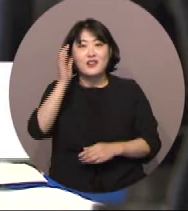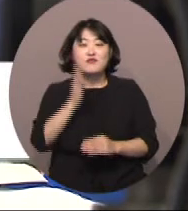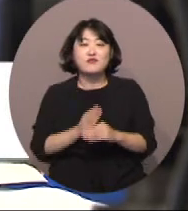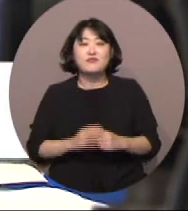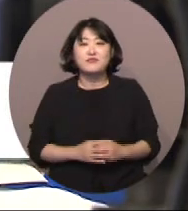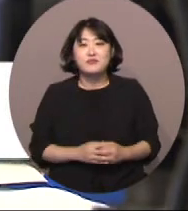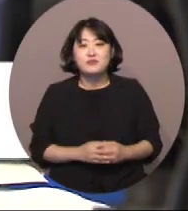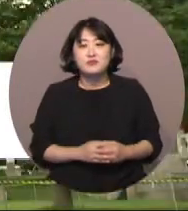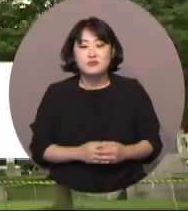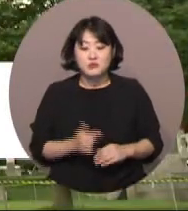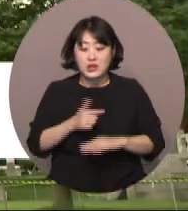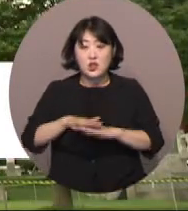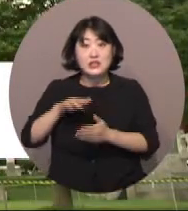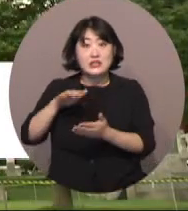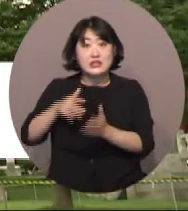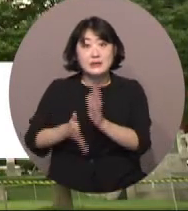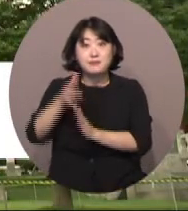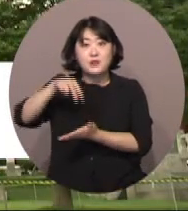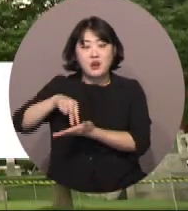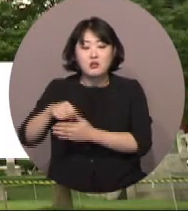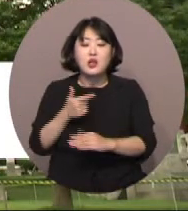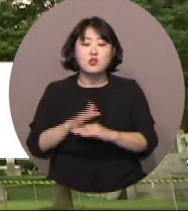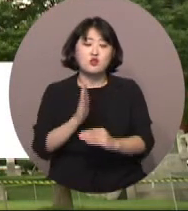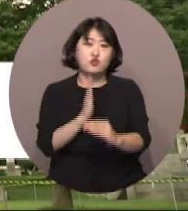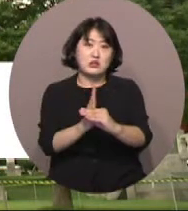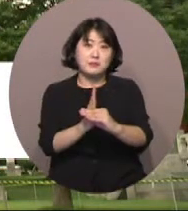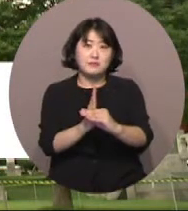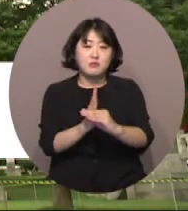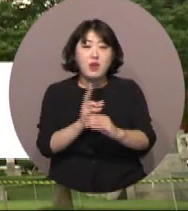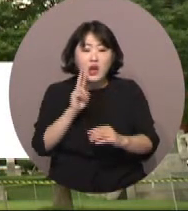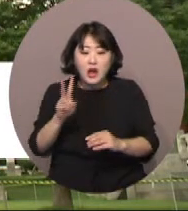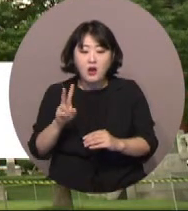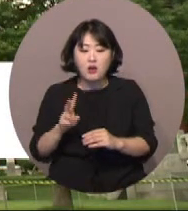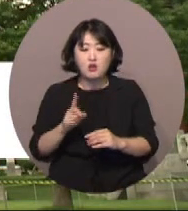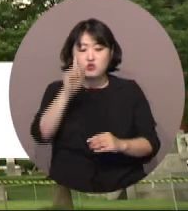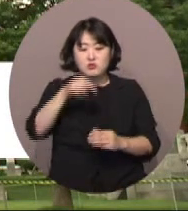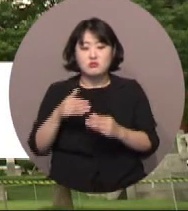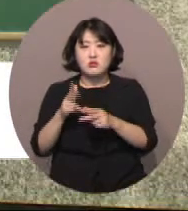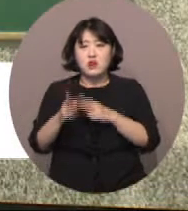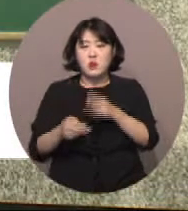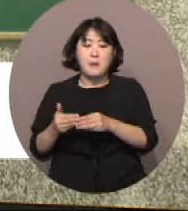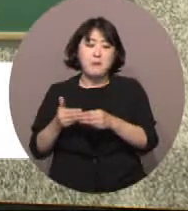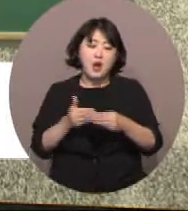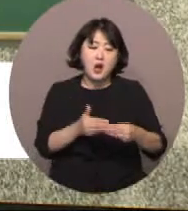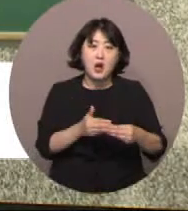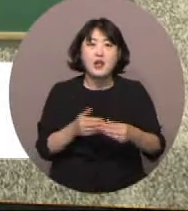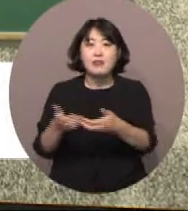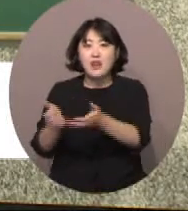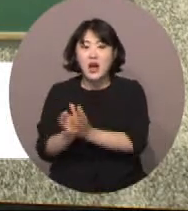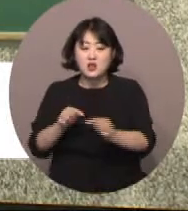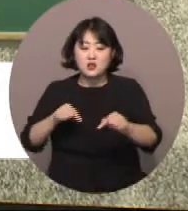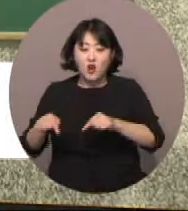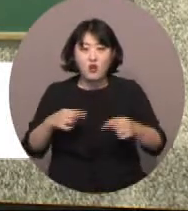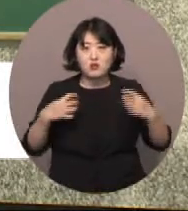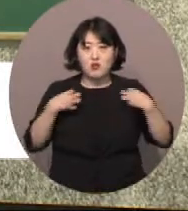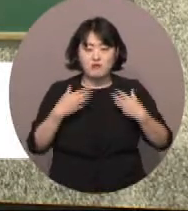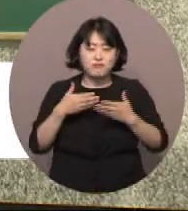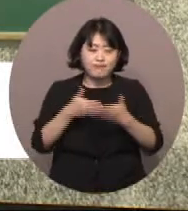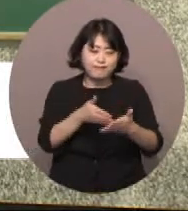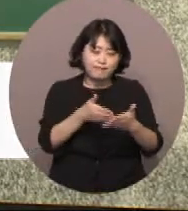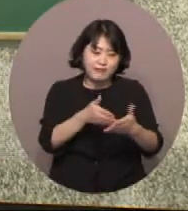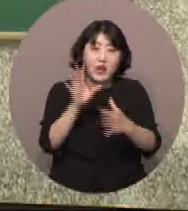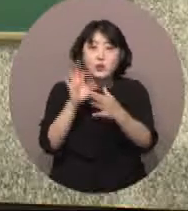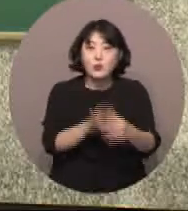다 전시는 이에 대해 대전을 중심으로 해야 우주 산업을 선도할 수 있다는 입장을 당 정 청 의 지속적으로 제기했다 며